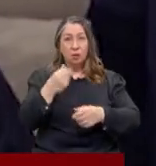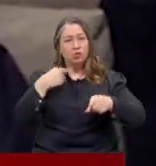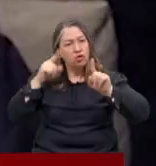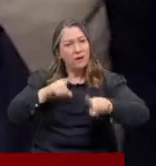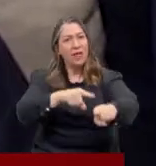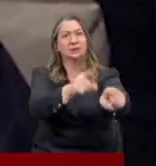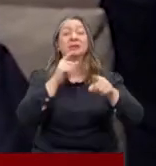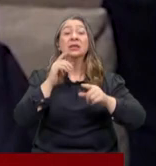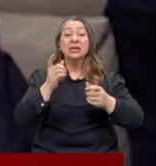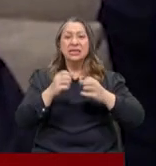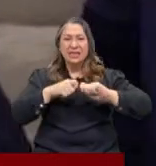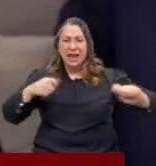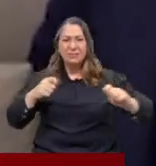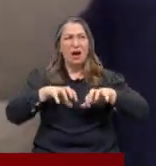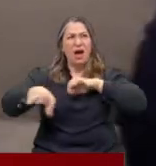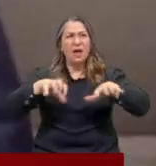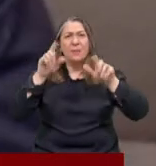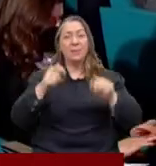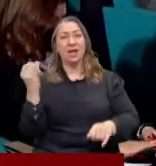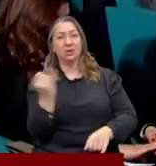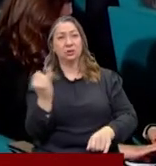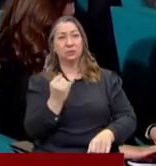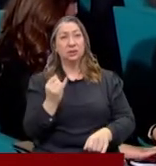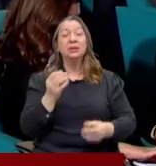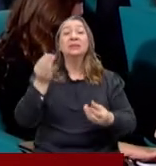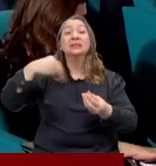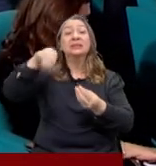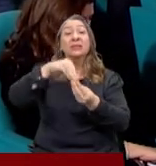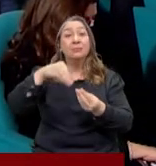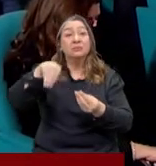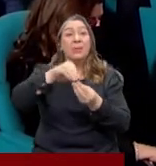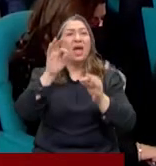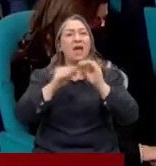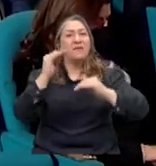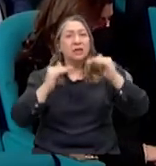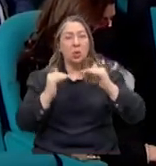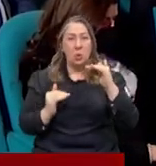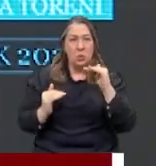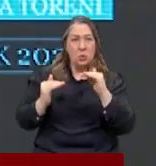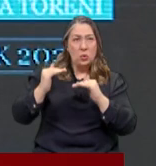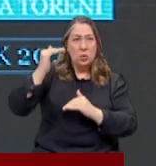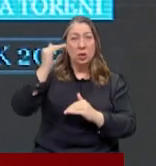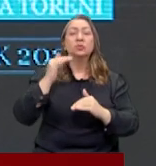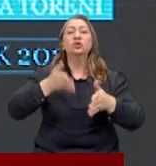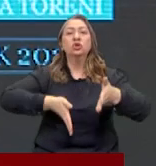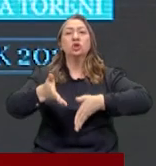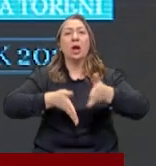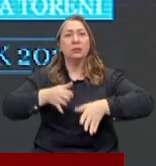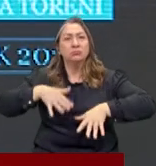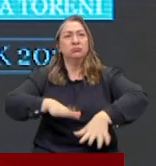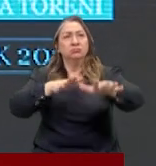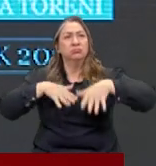Cumhur İttifakı'nı gerilim ve kutuplaştırma yaratmakla eleştirmişti. Zamları, enflasyondaki artışları sokak